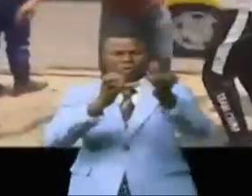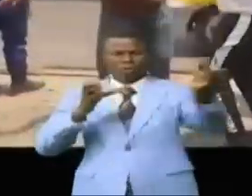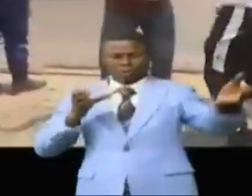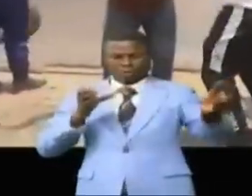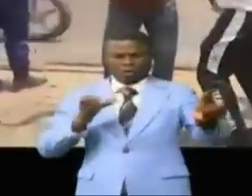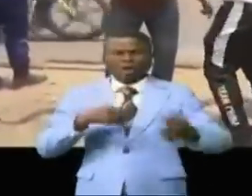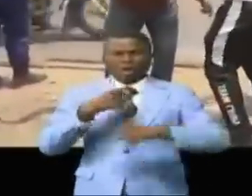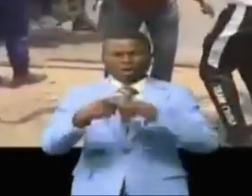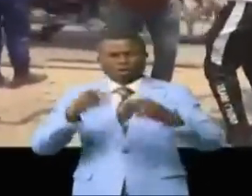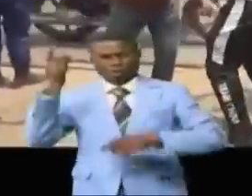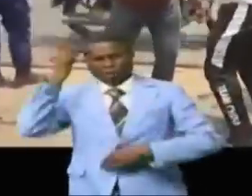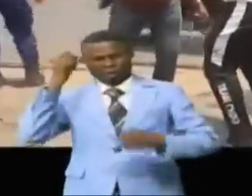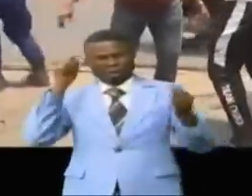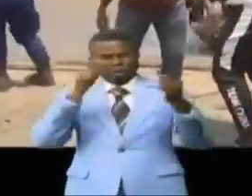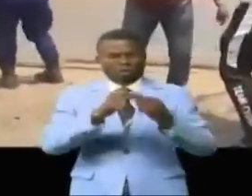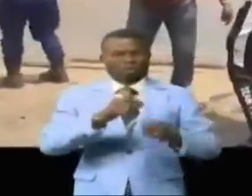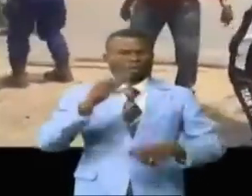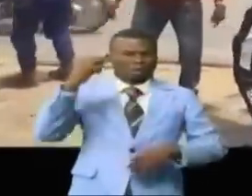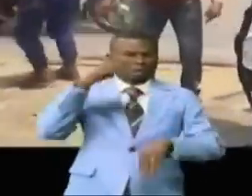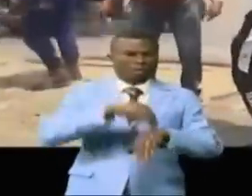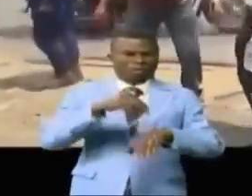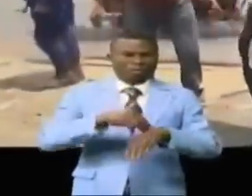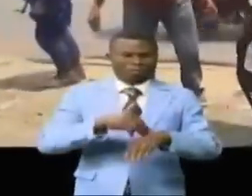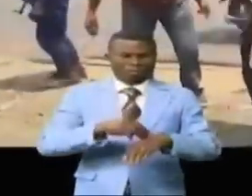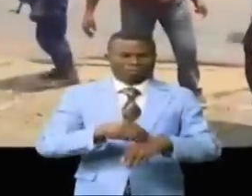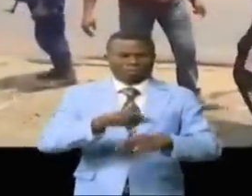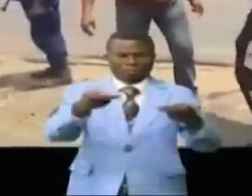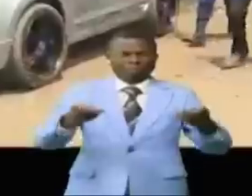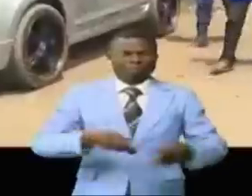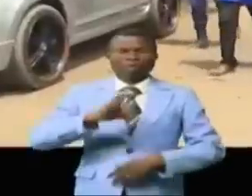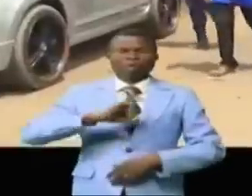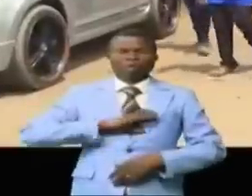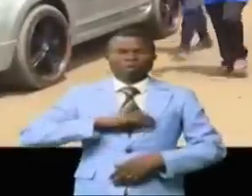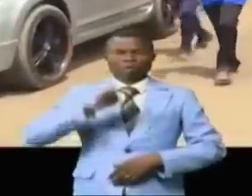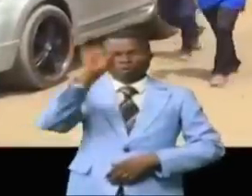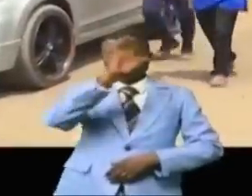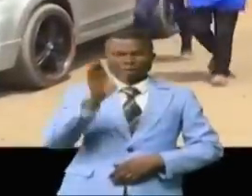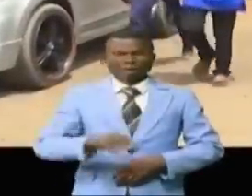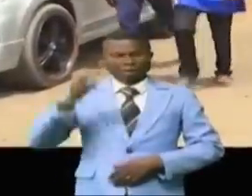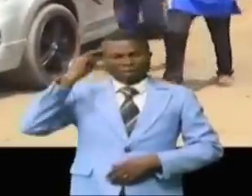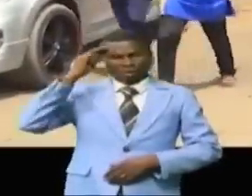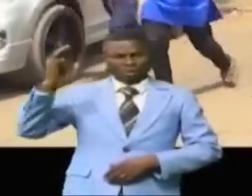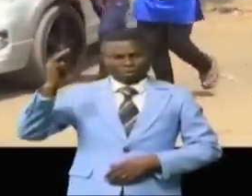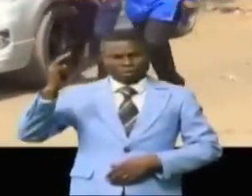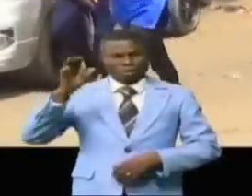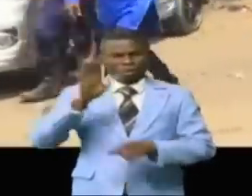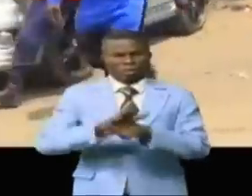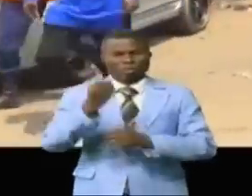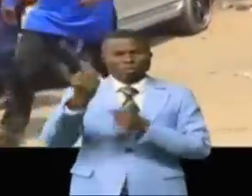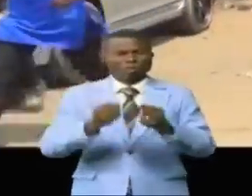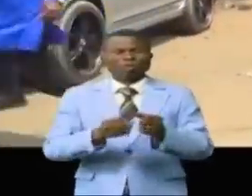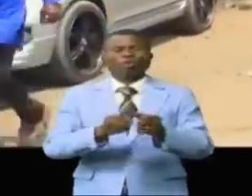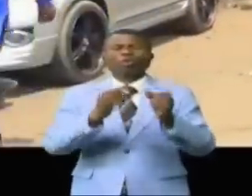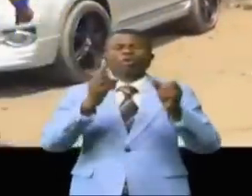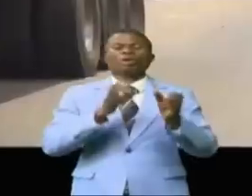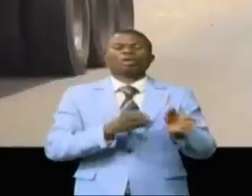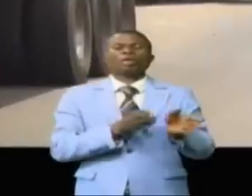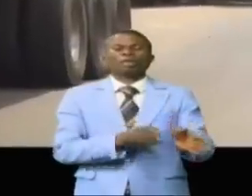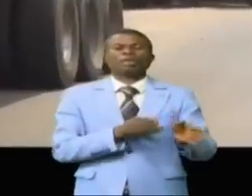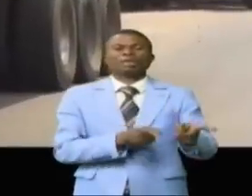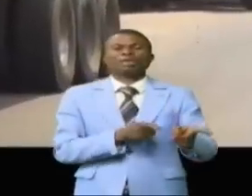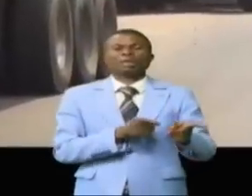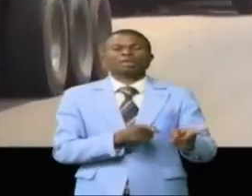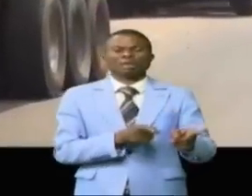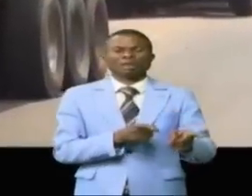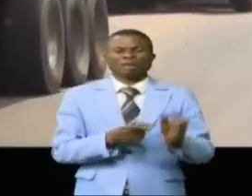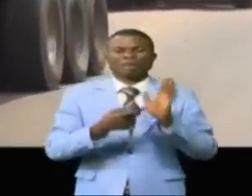Kinshasa-Matadi. Première escale, les postes de police Mitendi dans la commune de Mongafula où plusieurs véhicules étaient stationnés, accompagnés